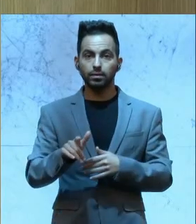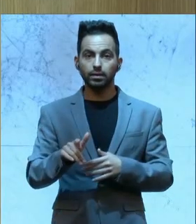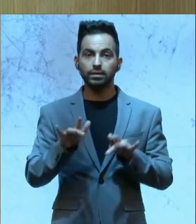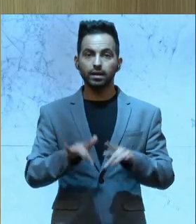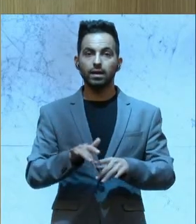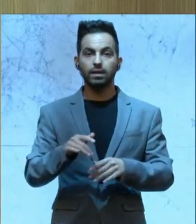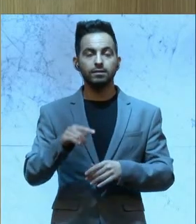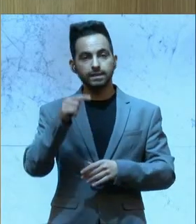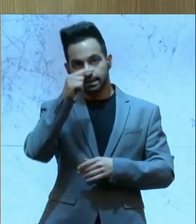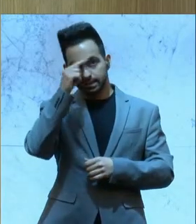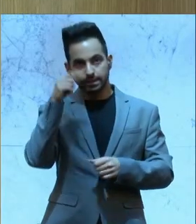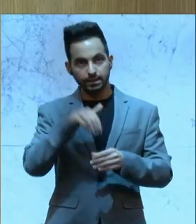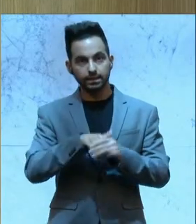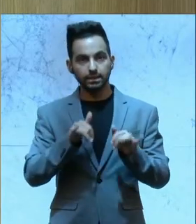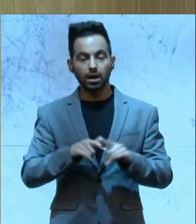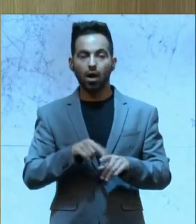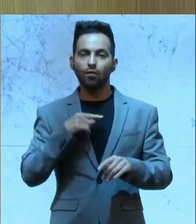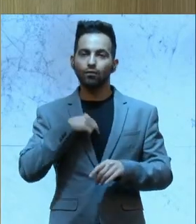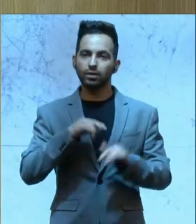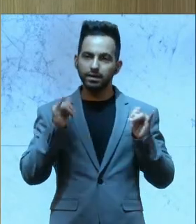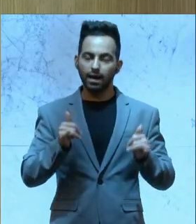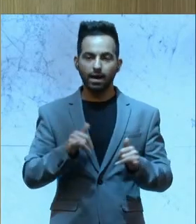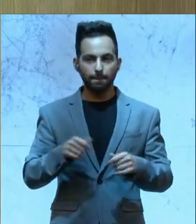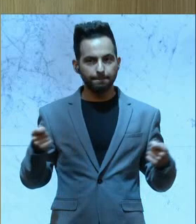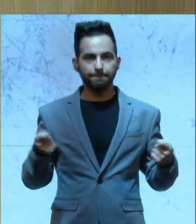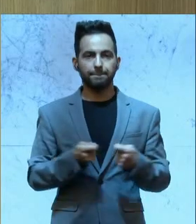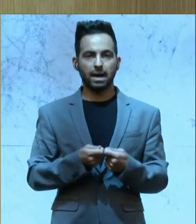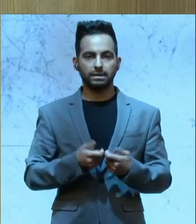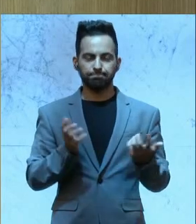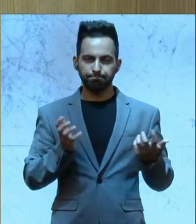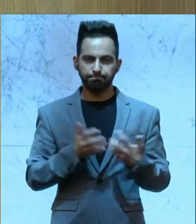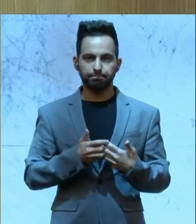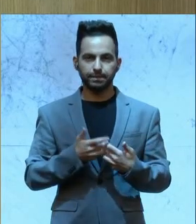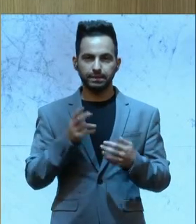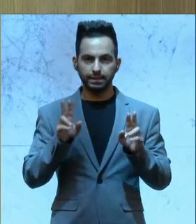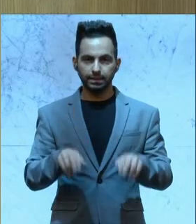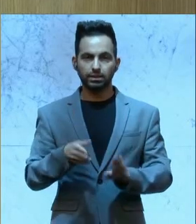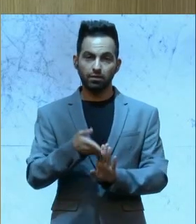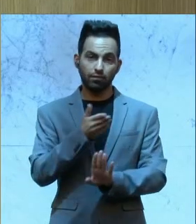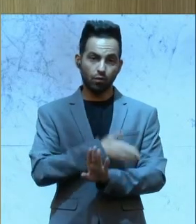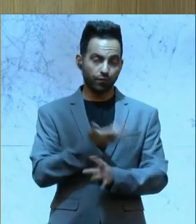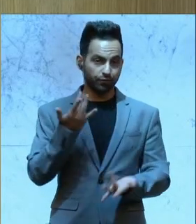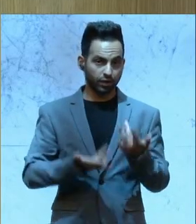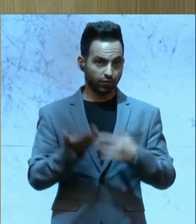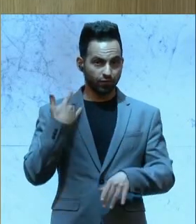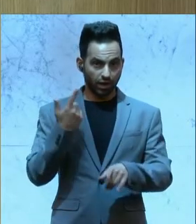einen Sinnstiftenden gefunden, sondern tatsächlich auch die Berufung entdeckt, die ihnen vielleicht davor gefehlt hat.